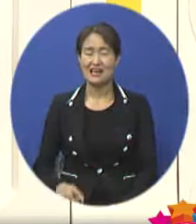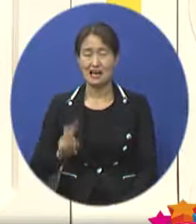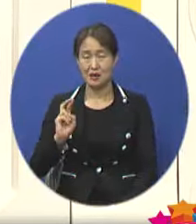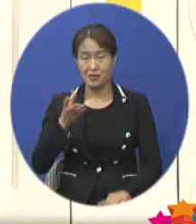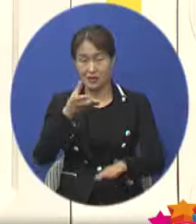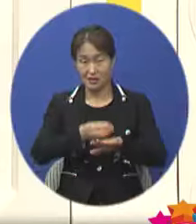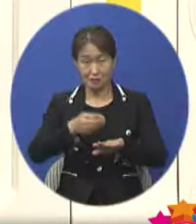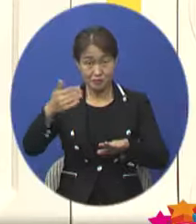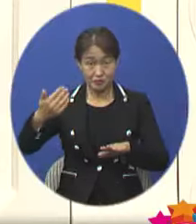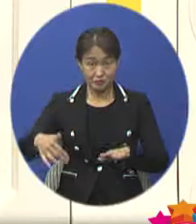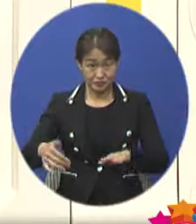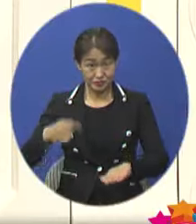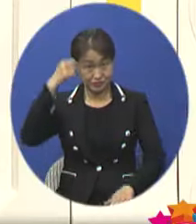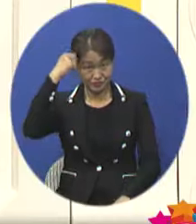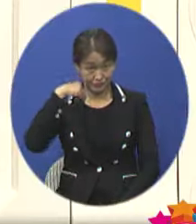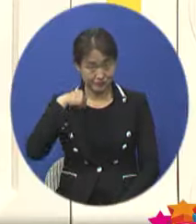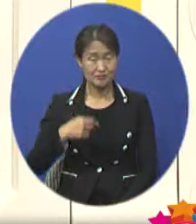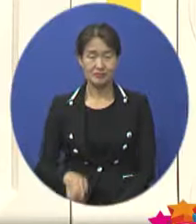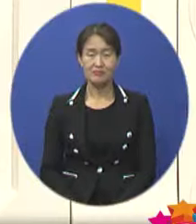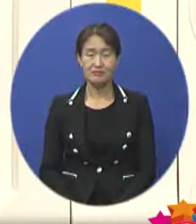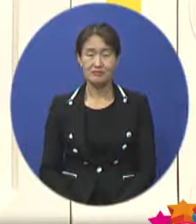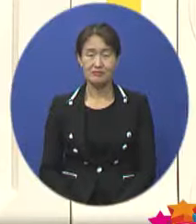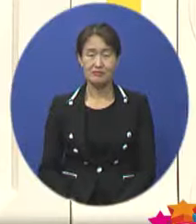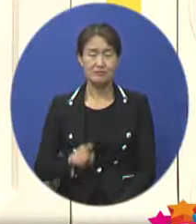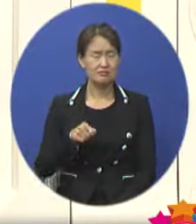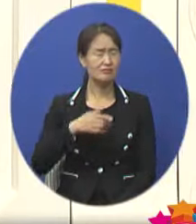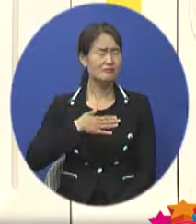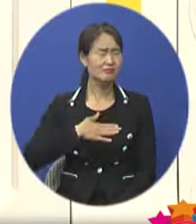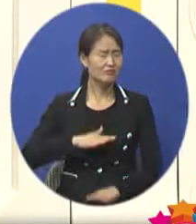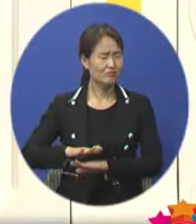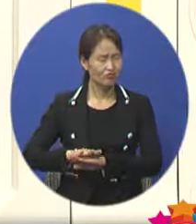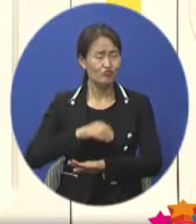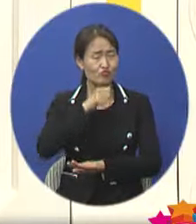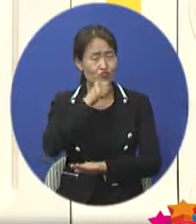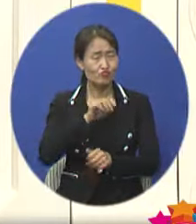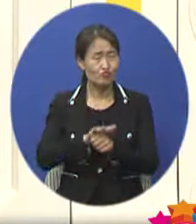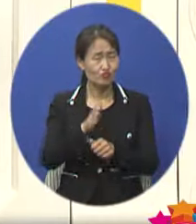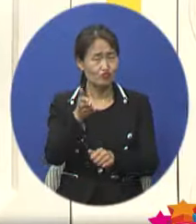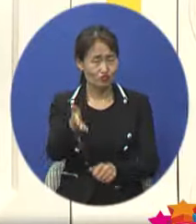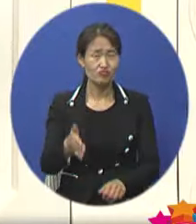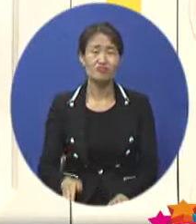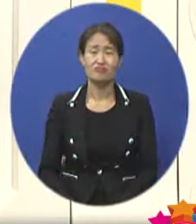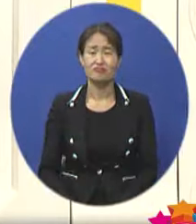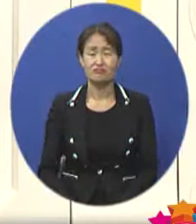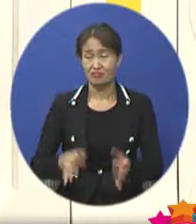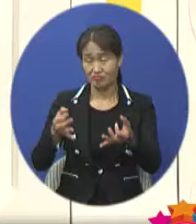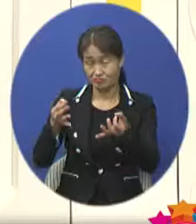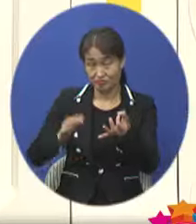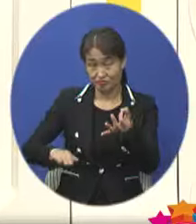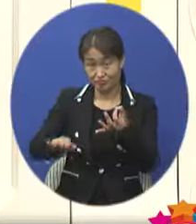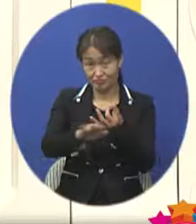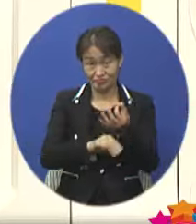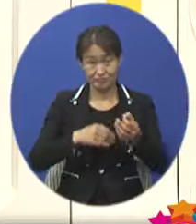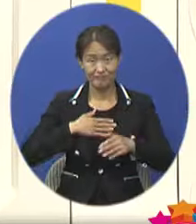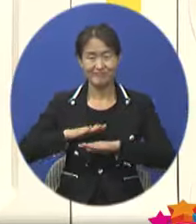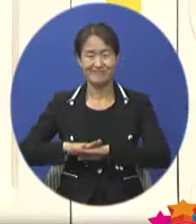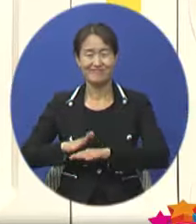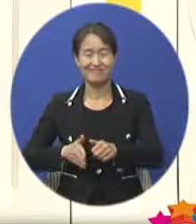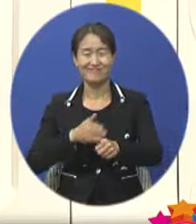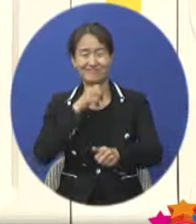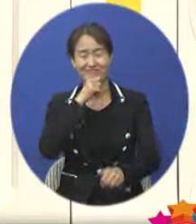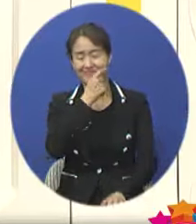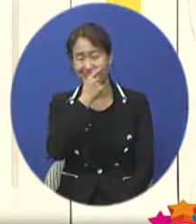것 같습니다. 아, 예, 예, 예. 양해해 주시고요. 예, 감안해서 예, 점수 주시고 네네. 감안해서 우리 시청자분들도 들어주시면 네, 들어주시기 바랍니다.